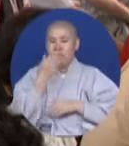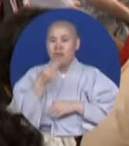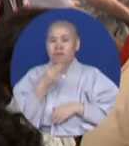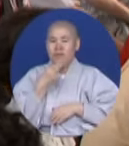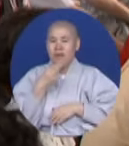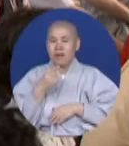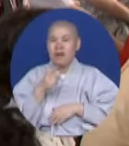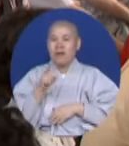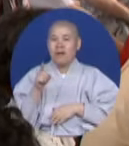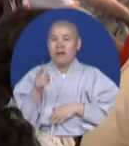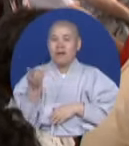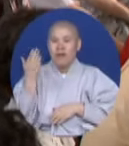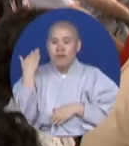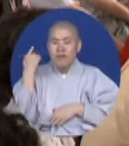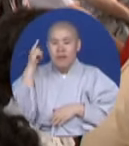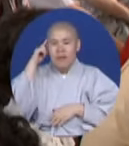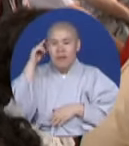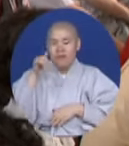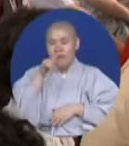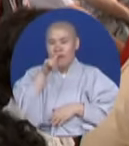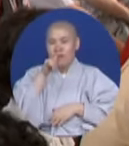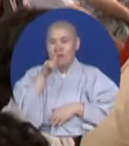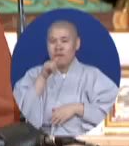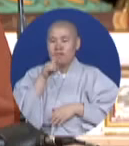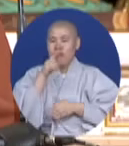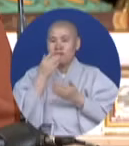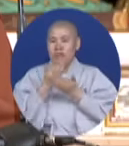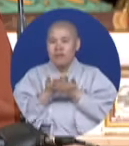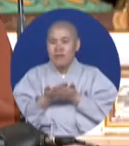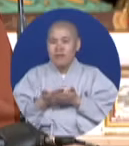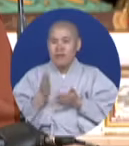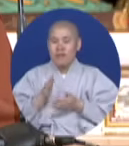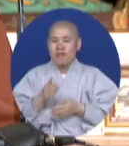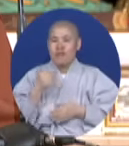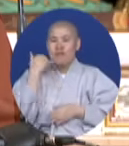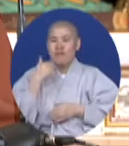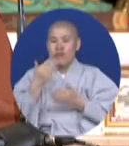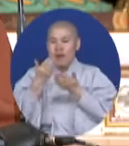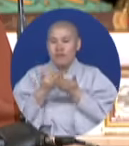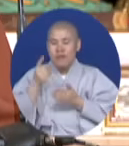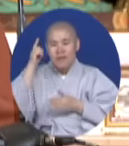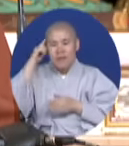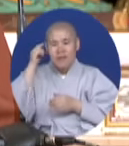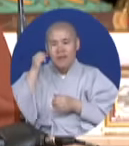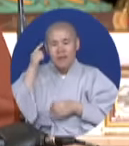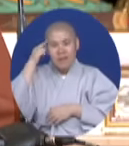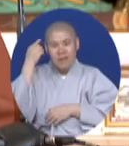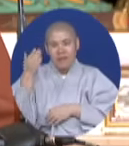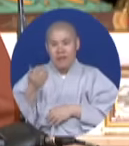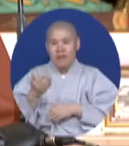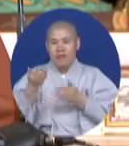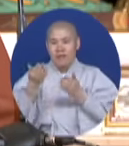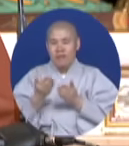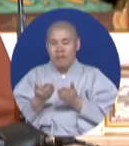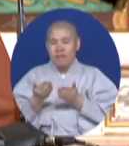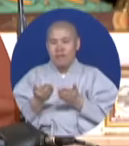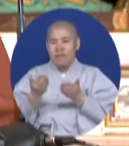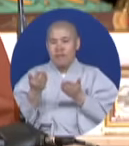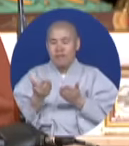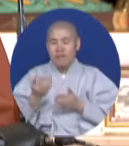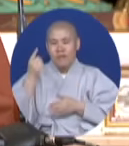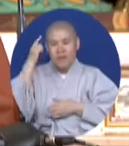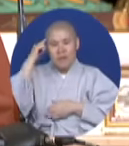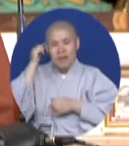아까 생각하고 있겠다고 안 했습니까? 누가 줄 생각 했나? 안 줄 생각 했다.